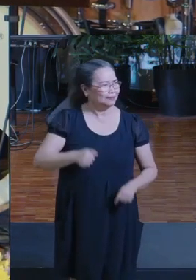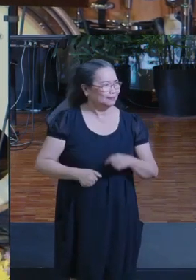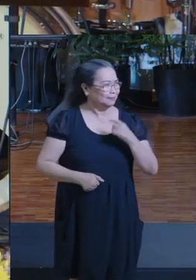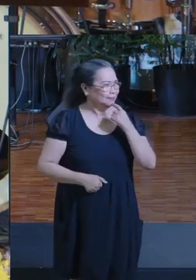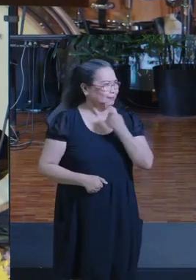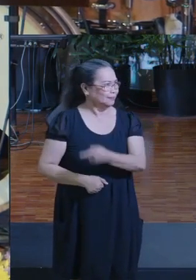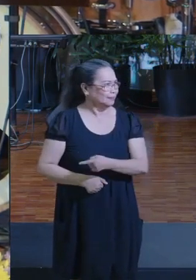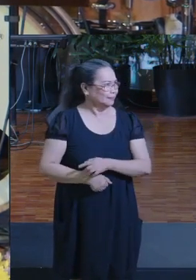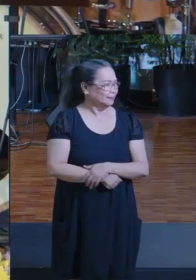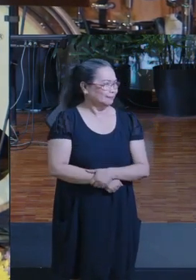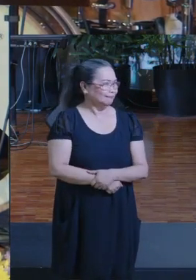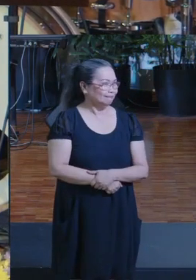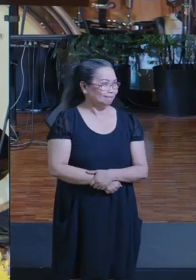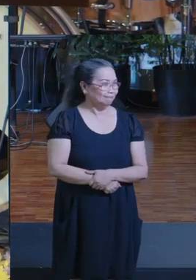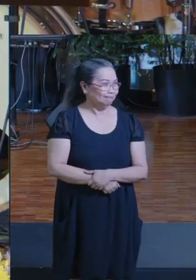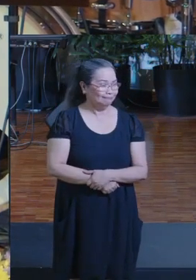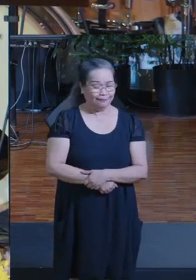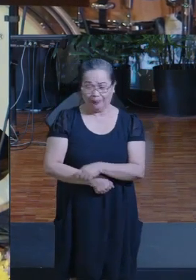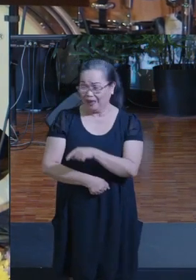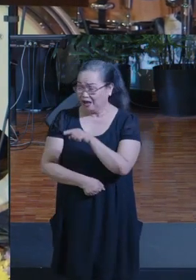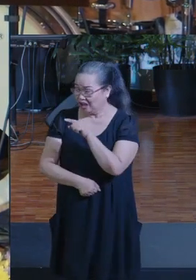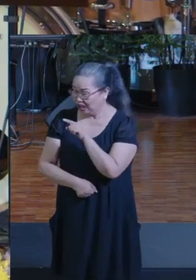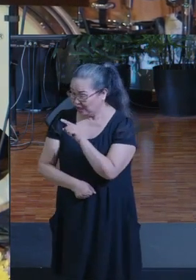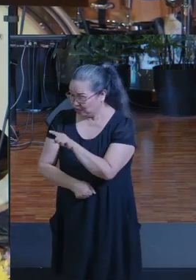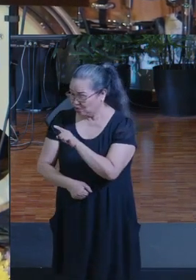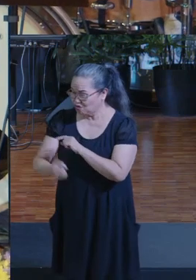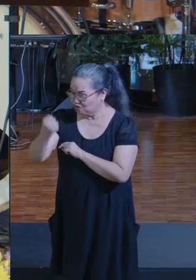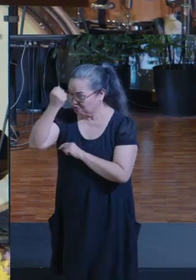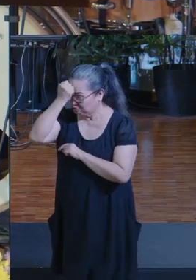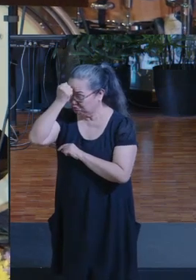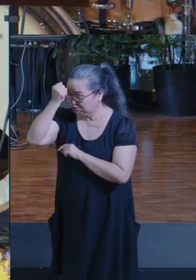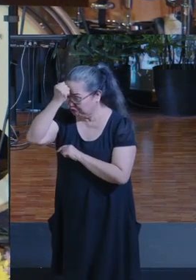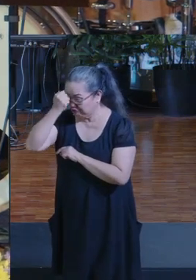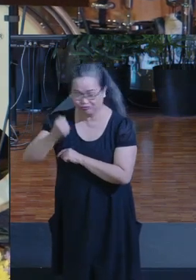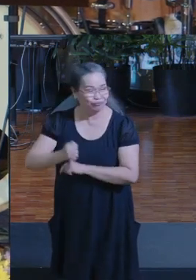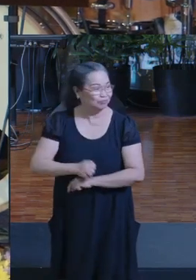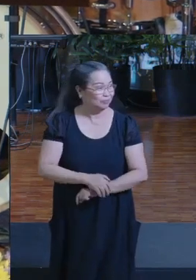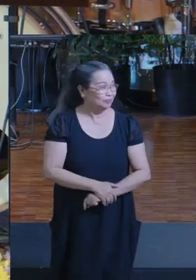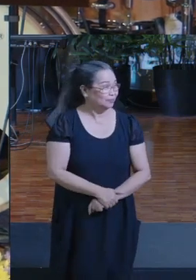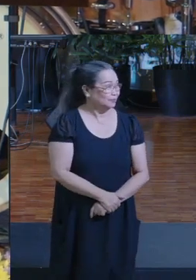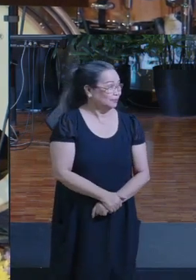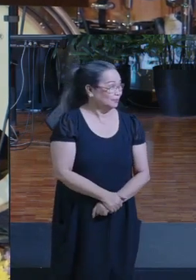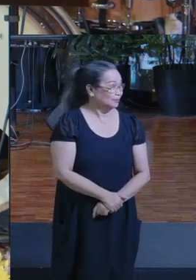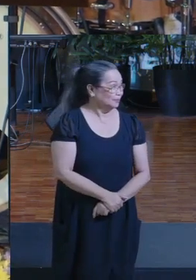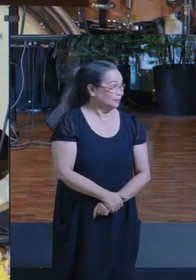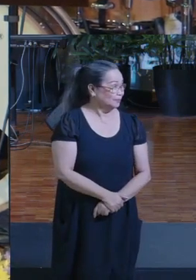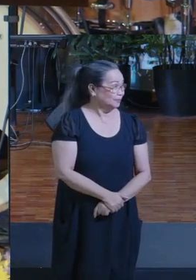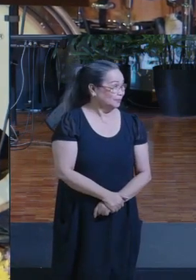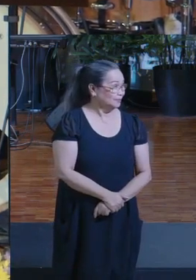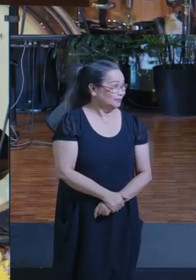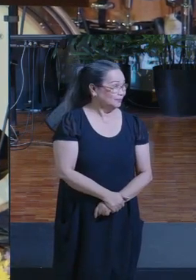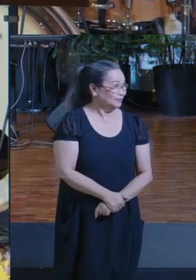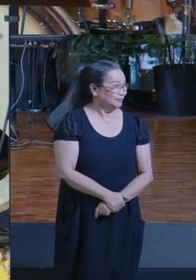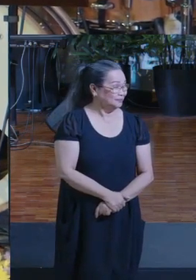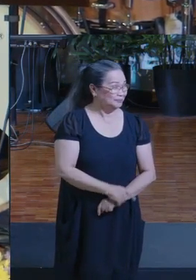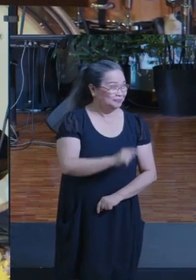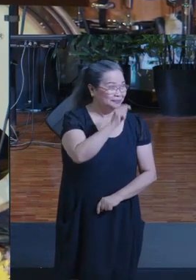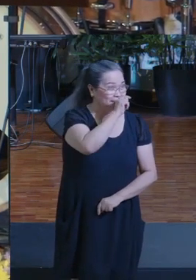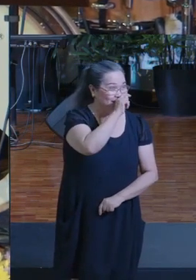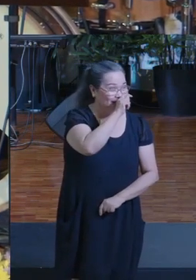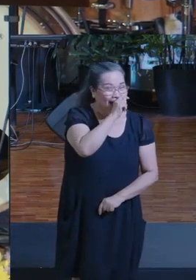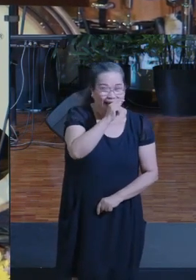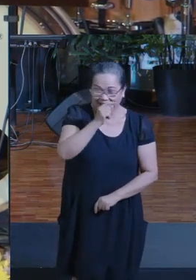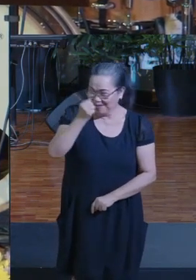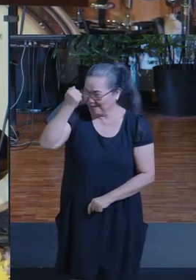po, mga hunghang. No? Hindi nyo na po alam yung salitang Tagalog na